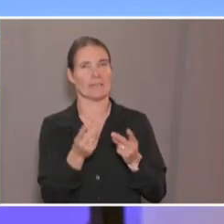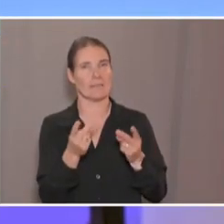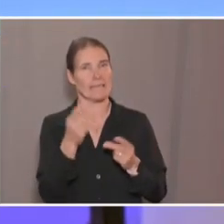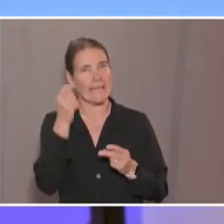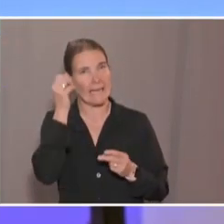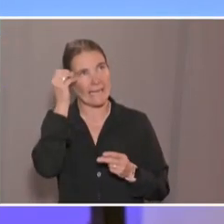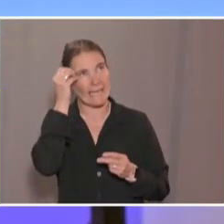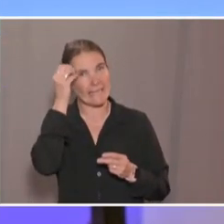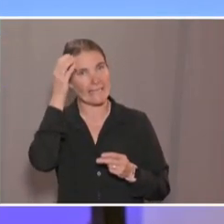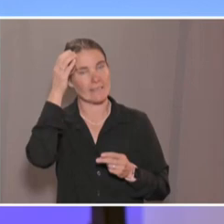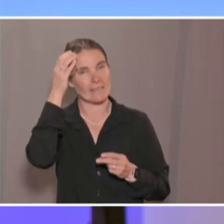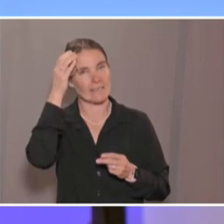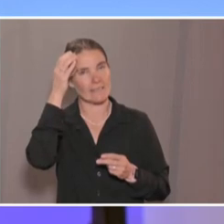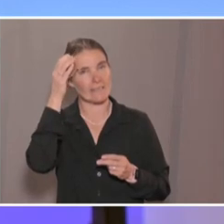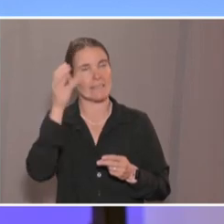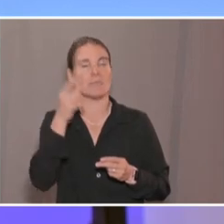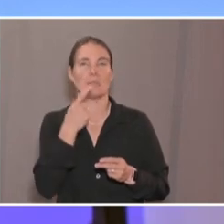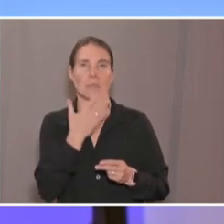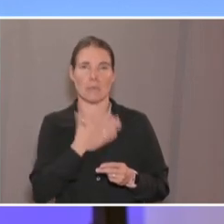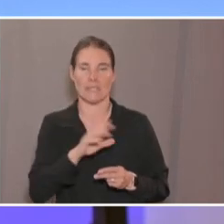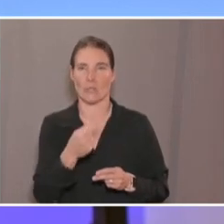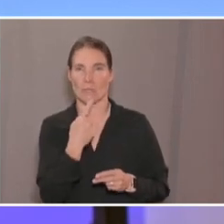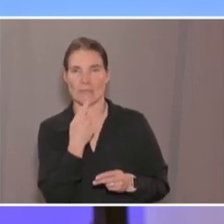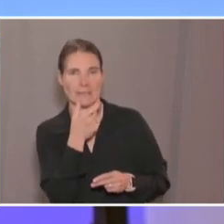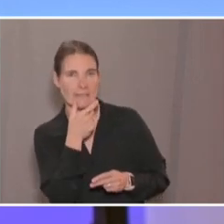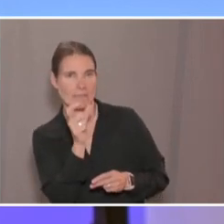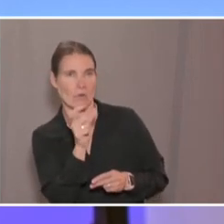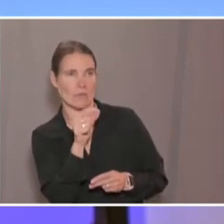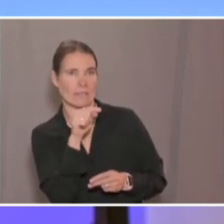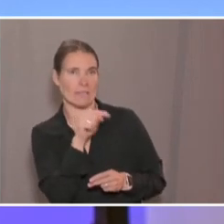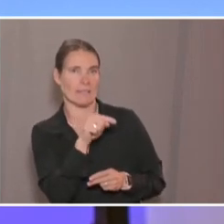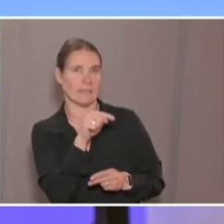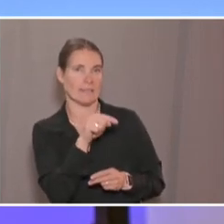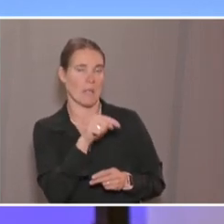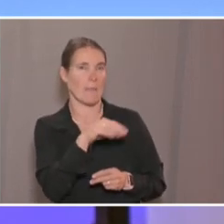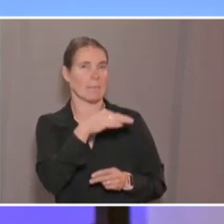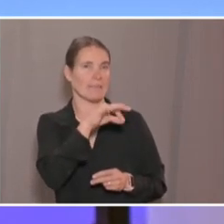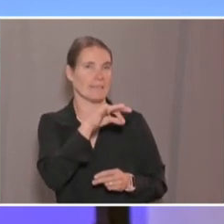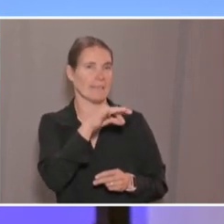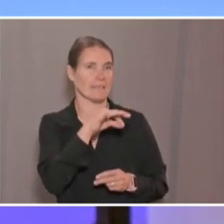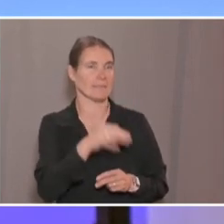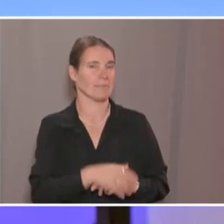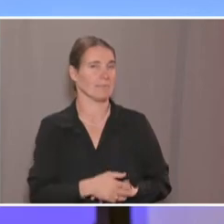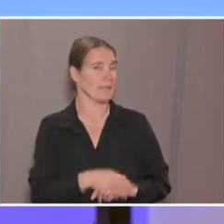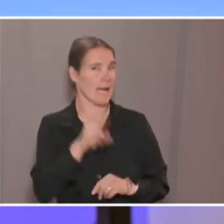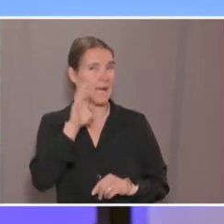nicht gänzlich unkommentiert bleiben. Das Wort hat jetzt noch einmal unser Präsident, Professor Dr. Werner Reinhardt.